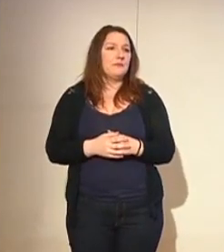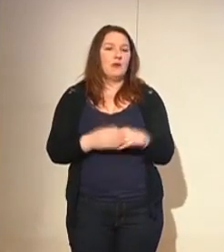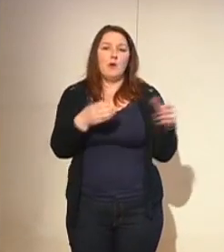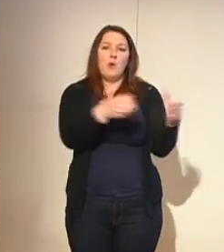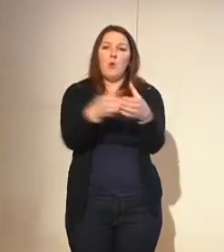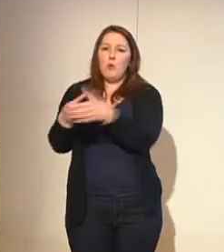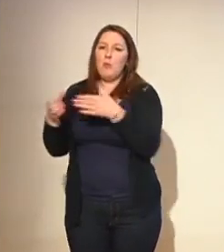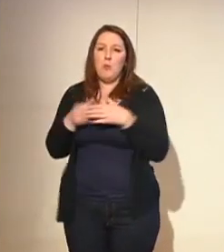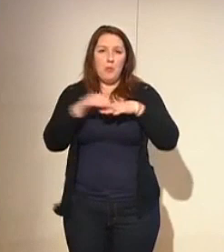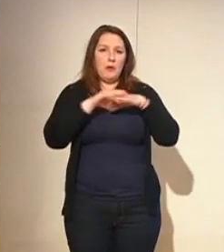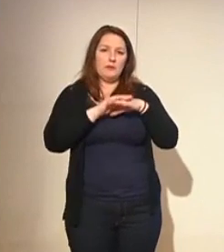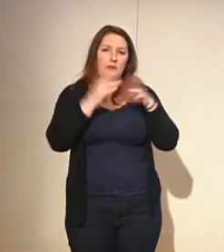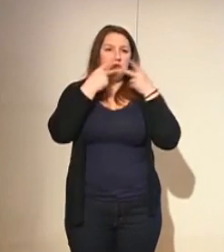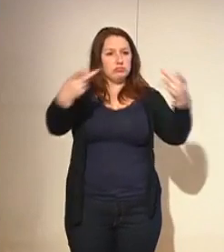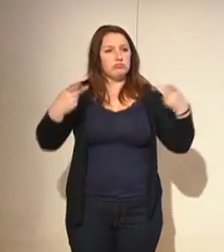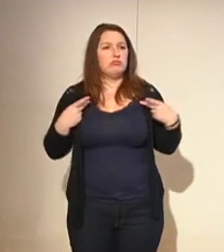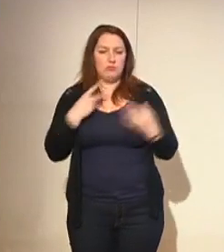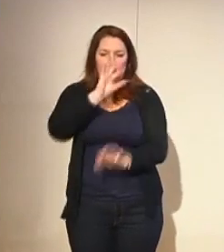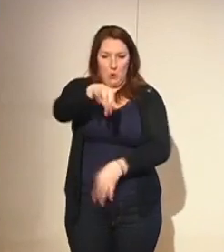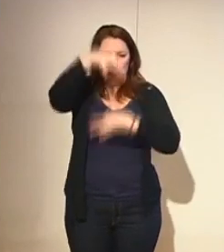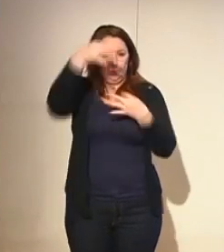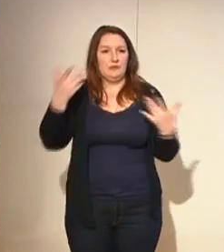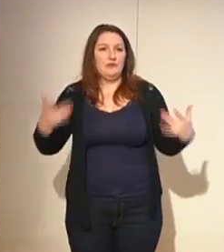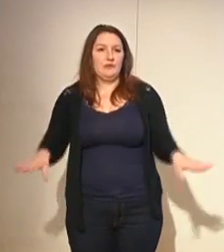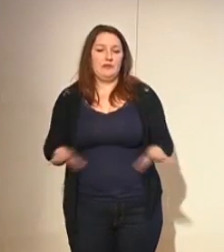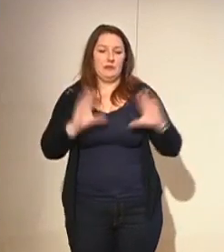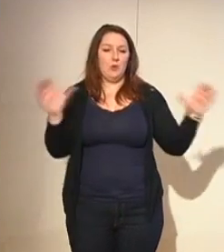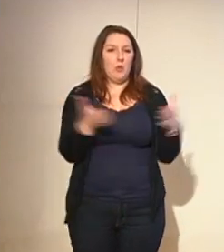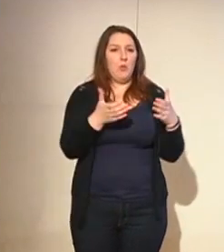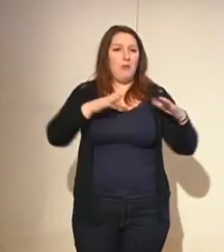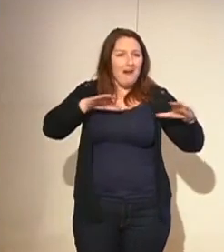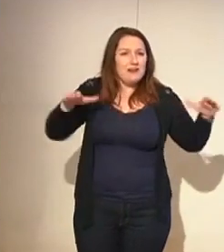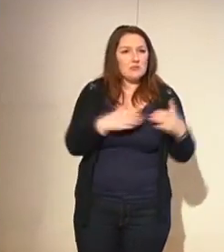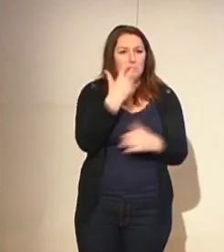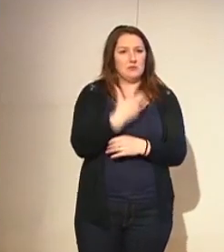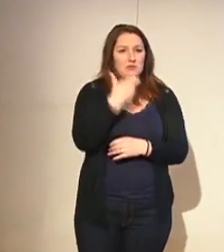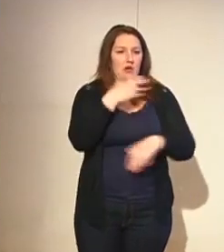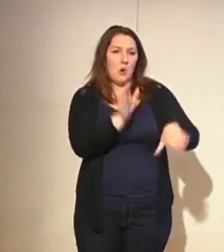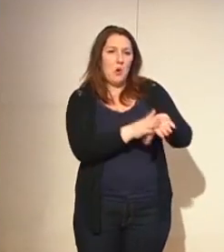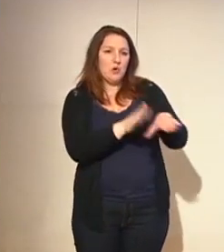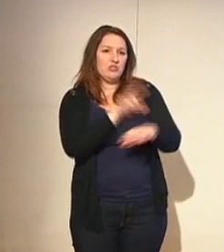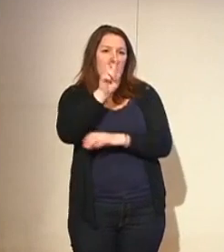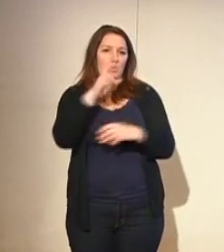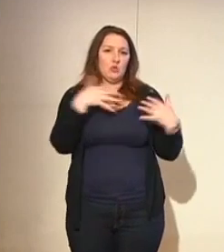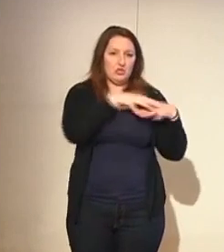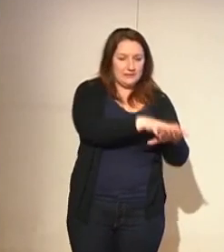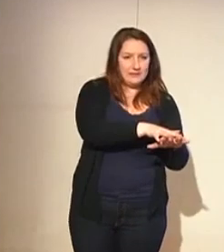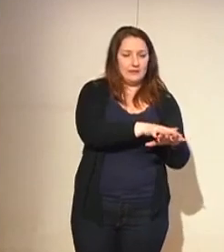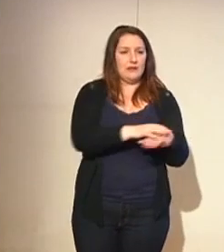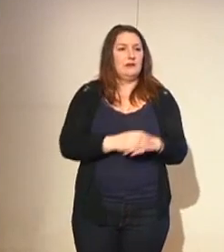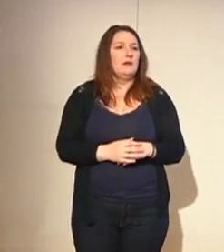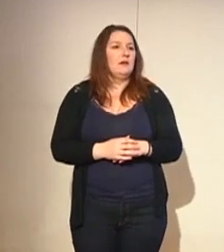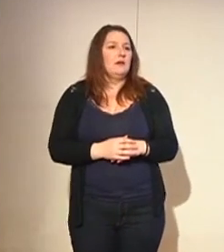groupes politiques donc le groupe rassemblement citoyens de la gauche et des écologistes qui